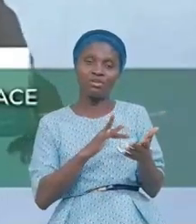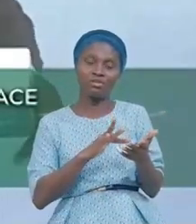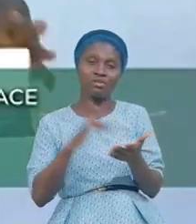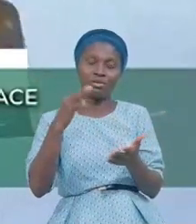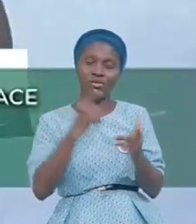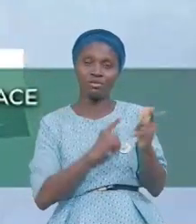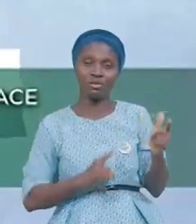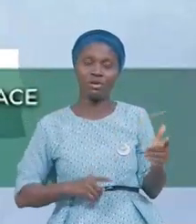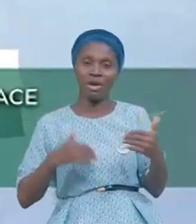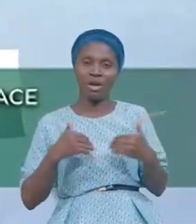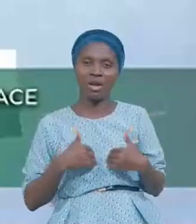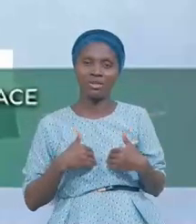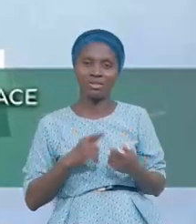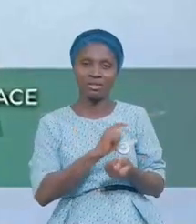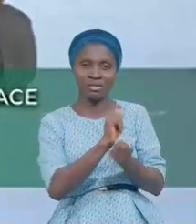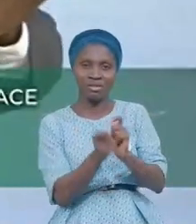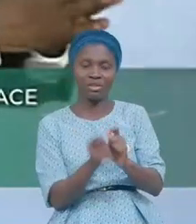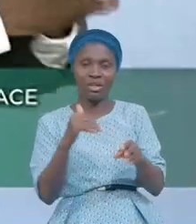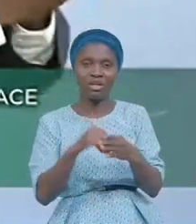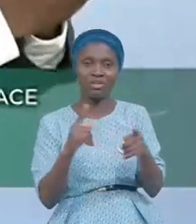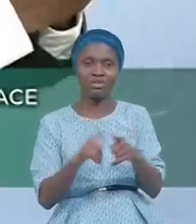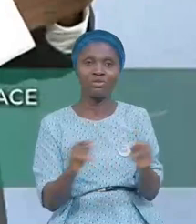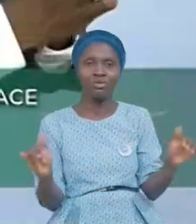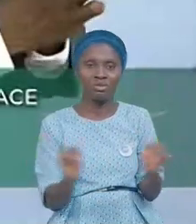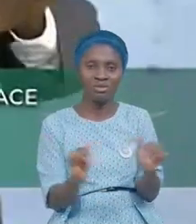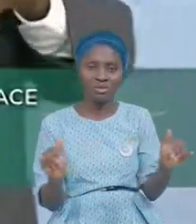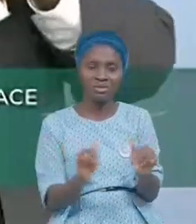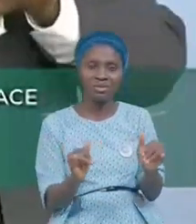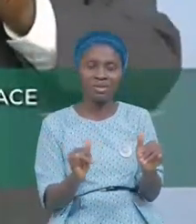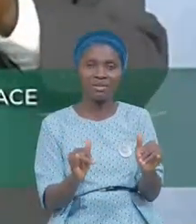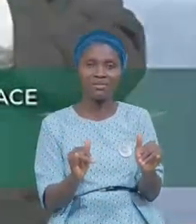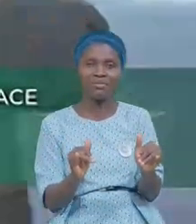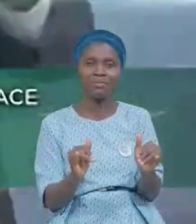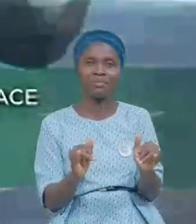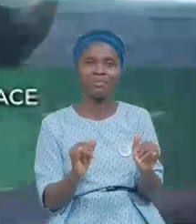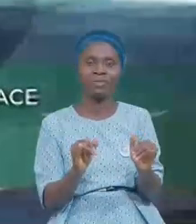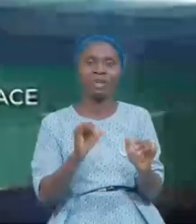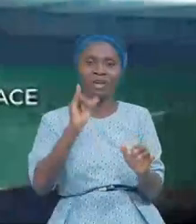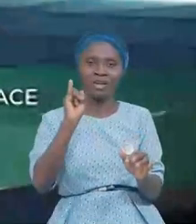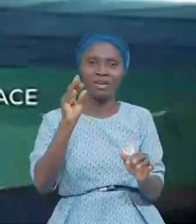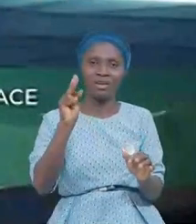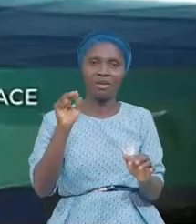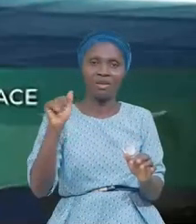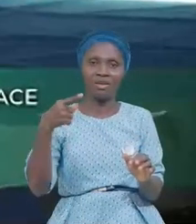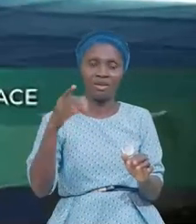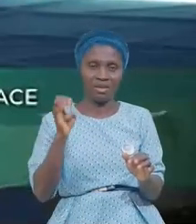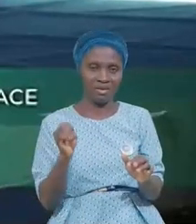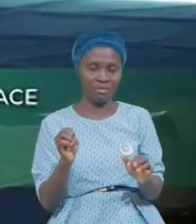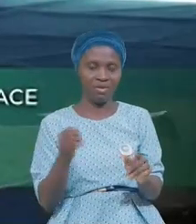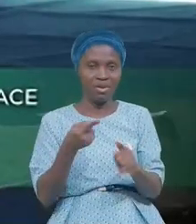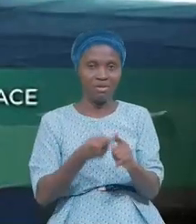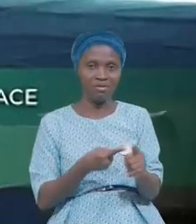Nous sommes transformés à la même image, de gloire en gloire, comme par le